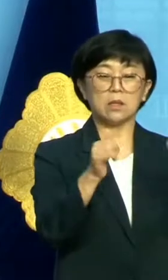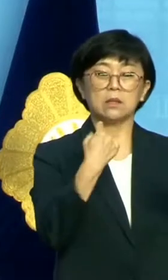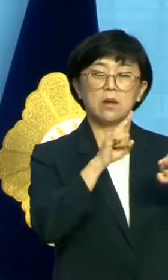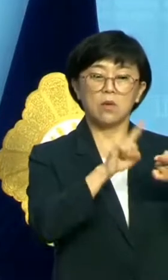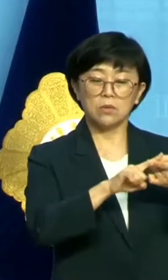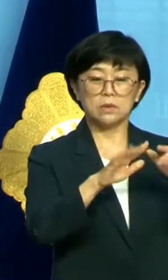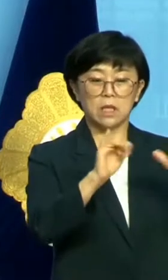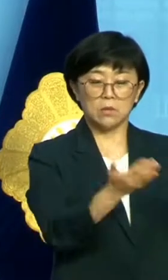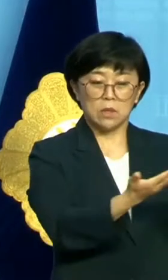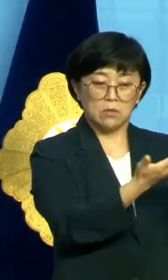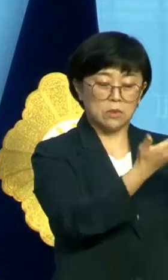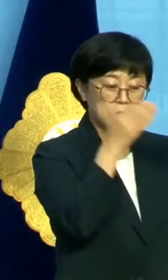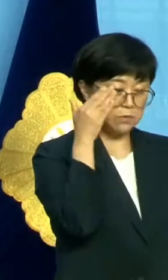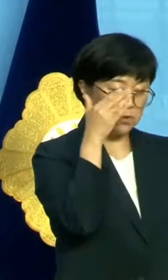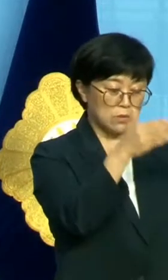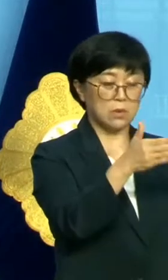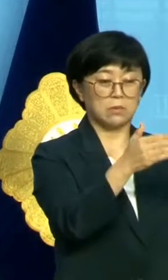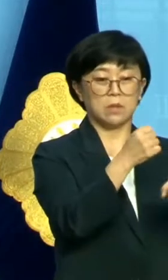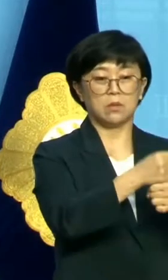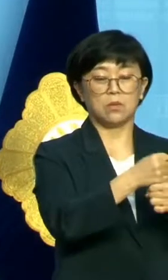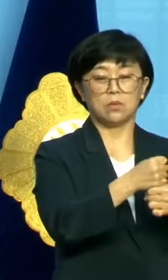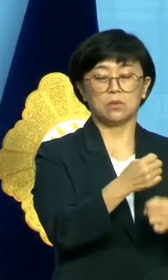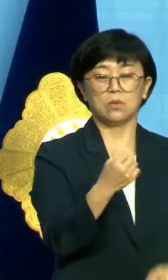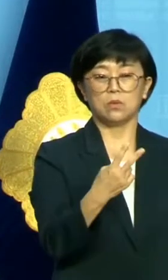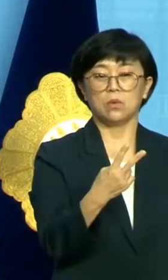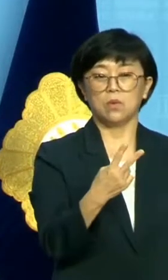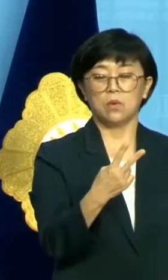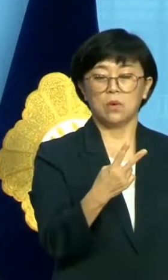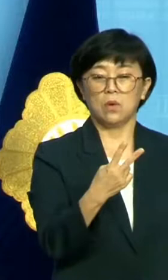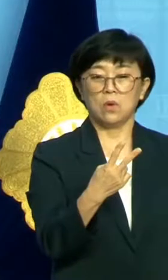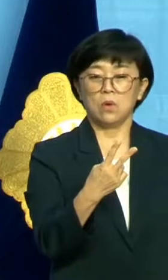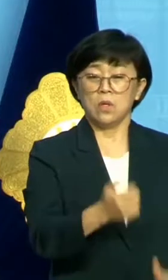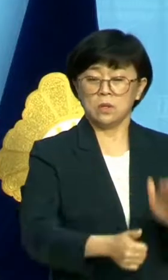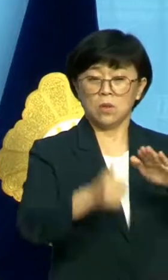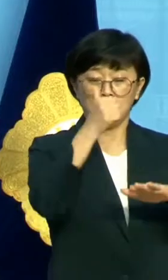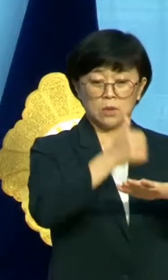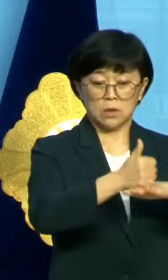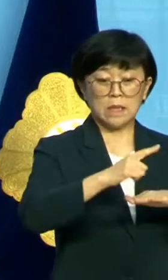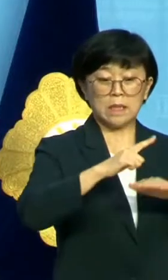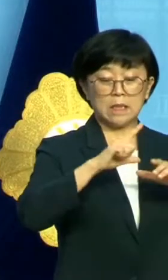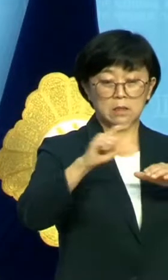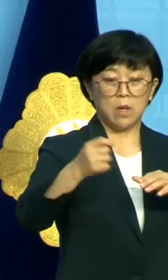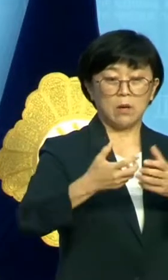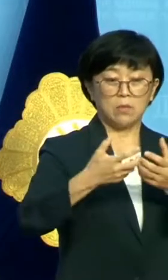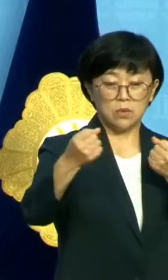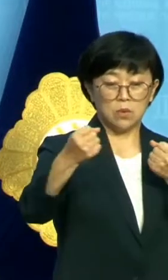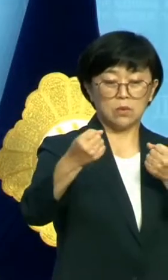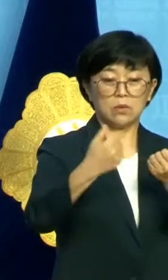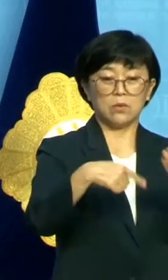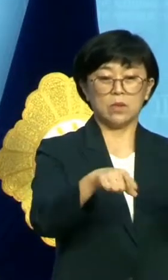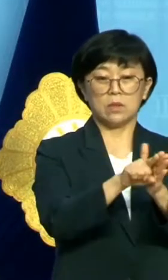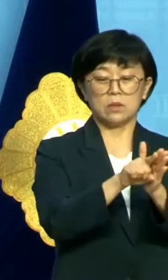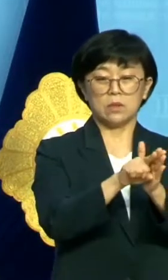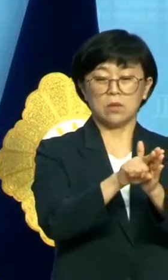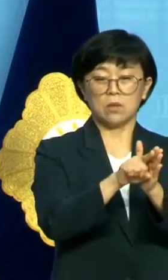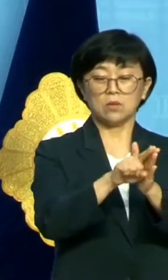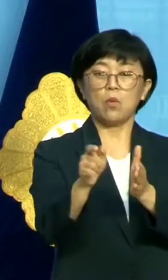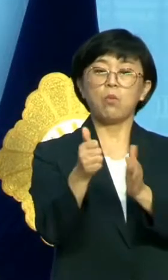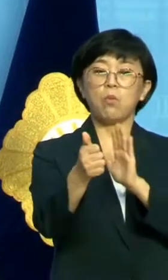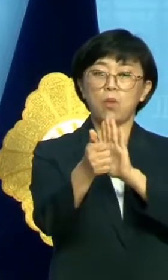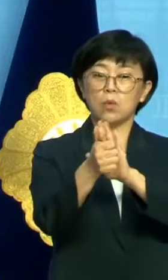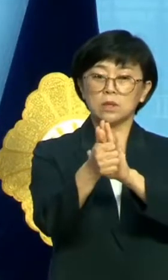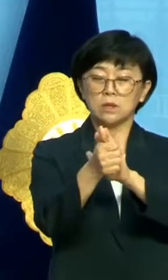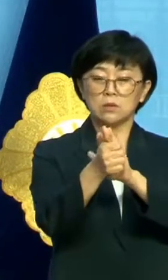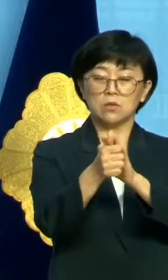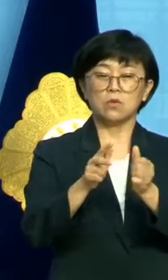인재를 육성하는 데 집중할 수 있도록 하겠습니다. 성공적인 지방 분권을 위해서 지방의원에 대한 정책보좌진 지원과 후원의